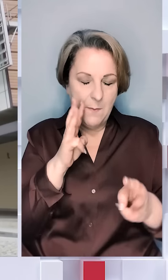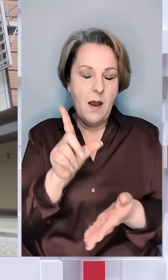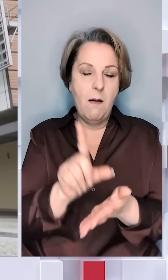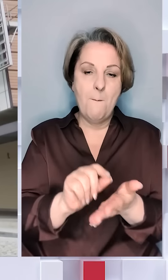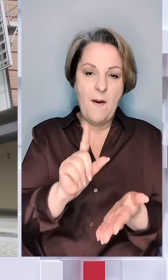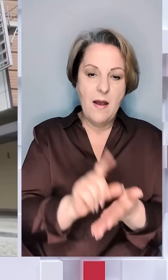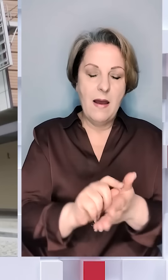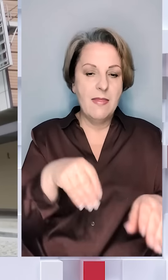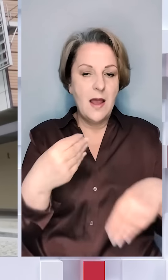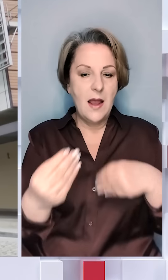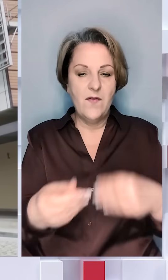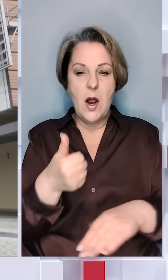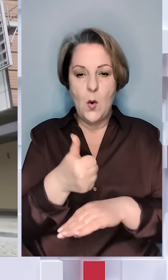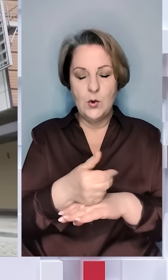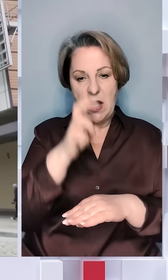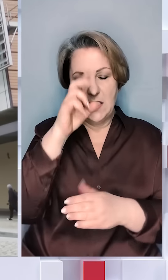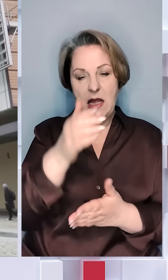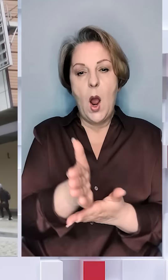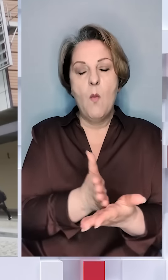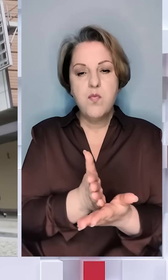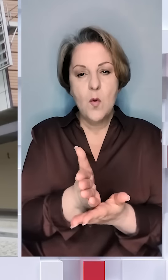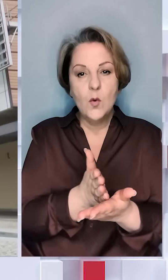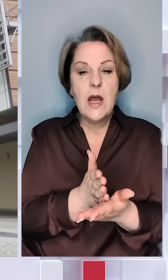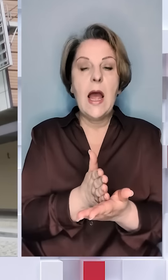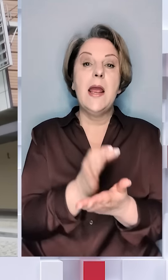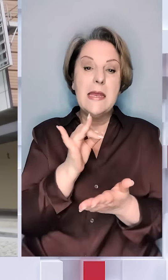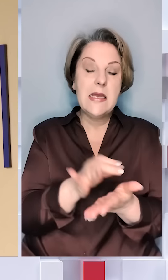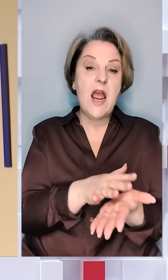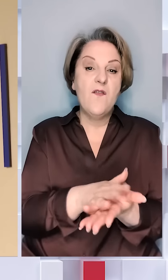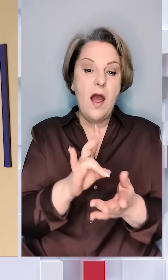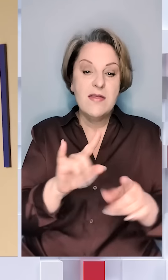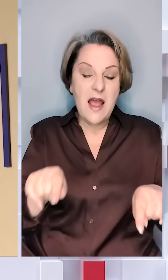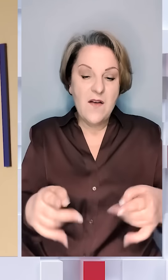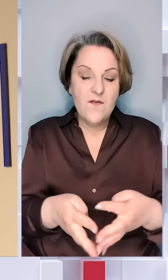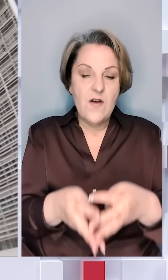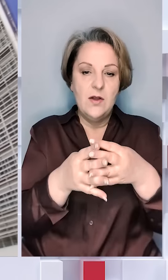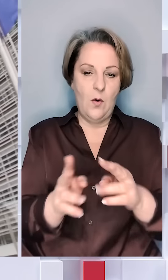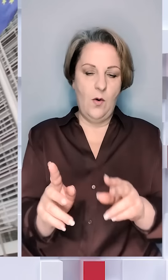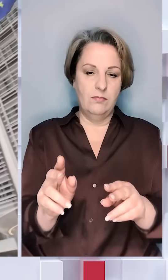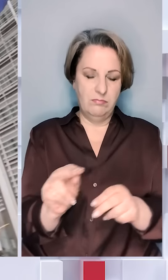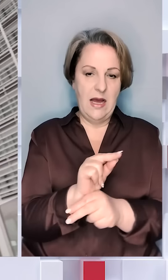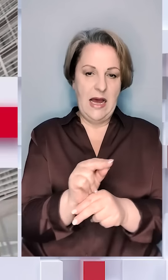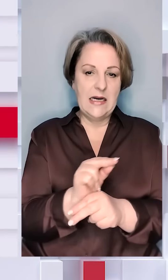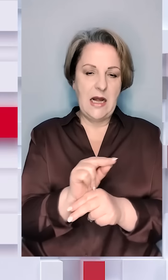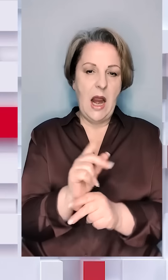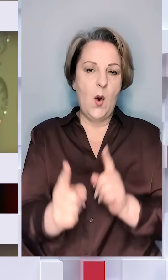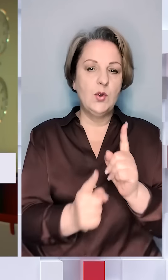та пенсії, надавати основні державні послуги, а також піде на відновлення та реконструкцію.